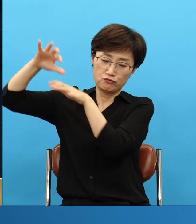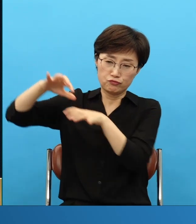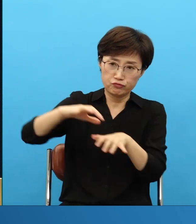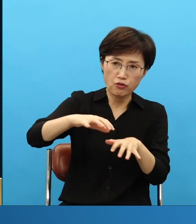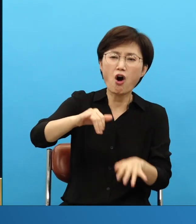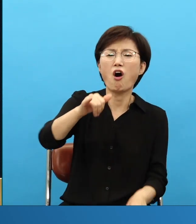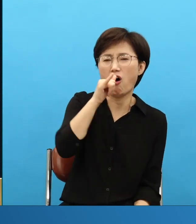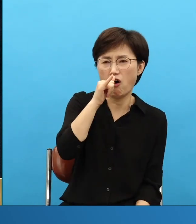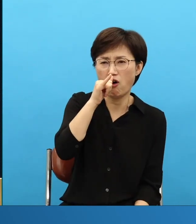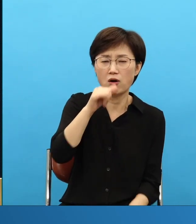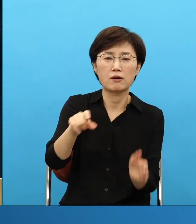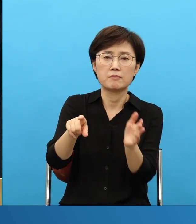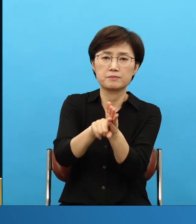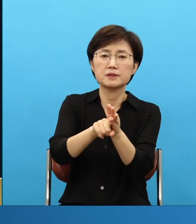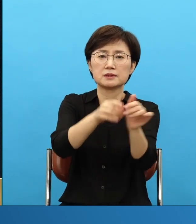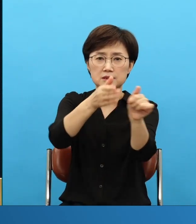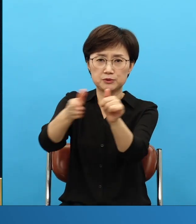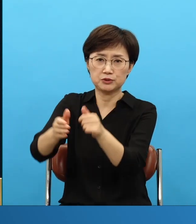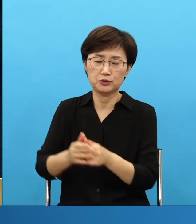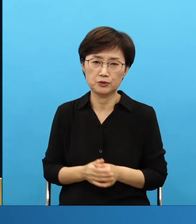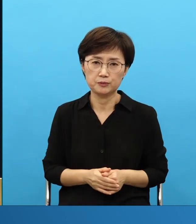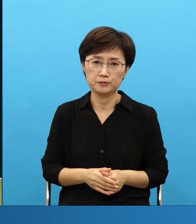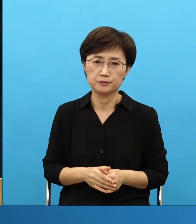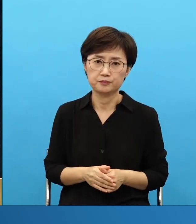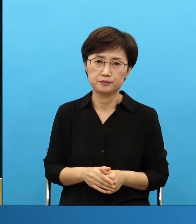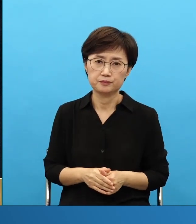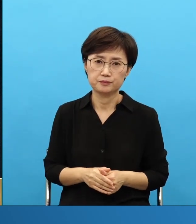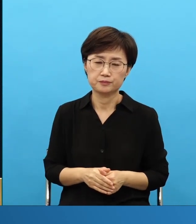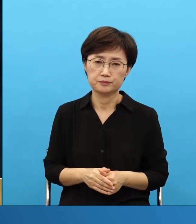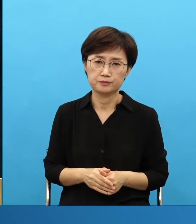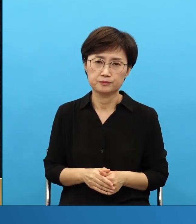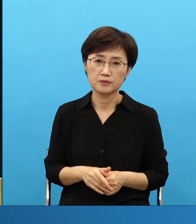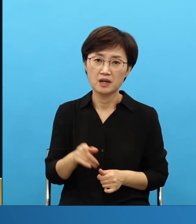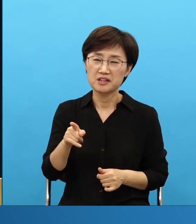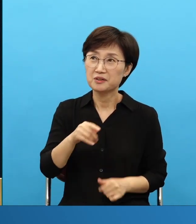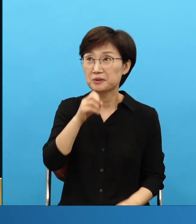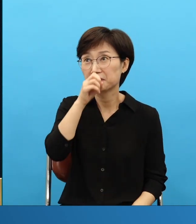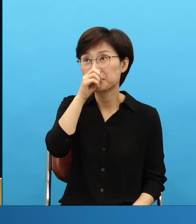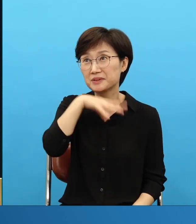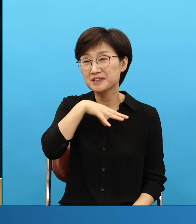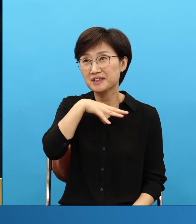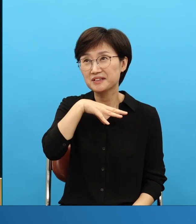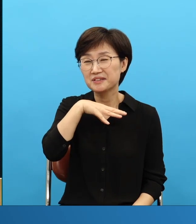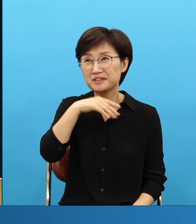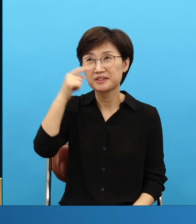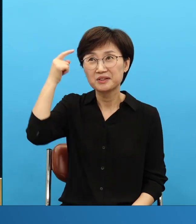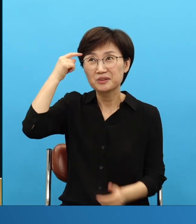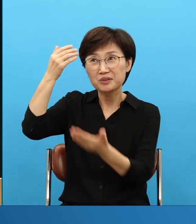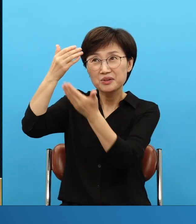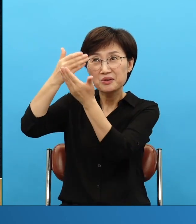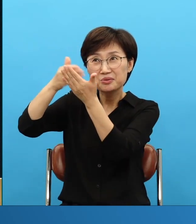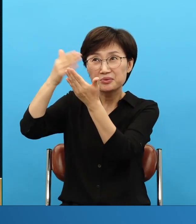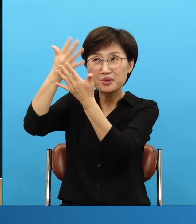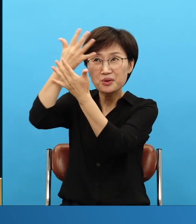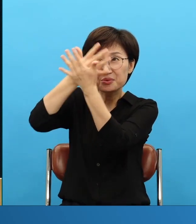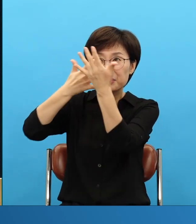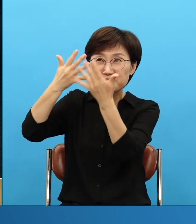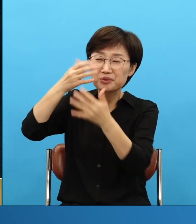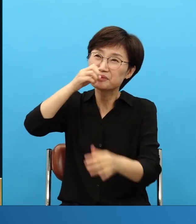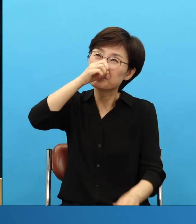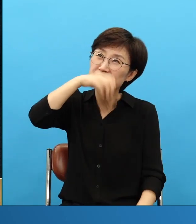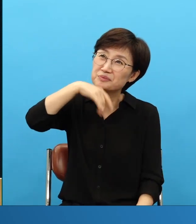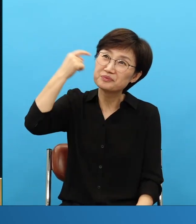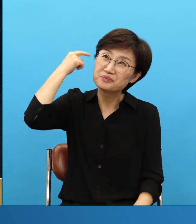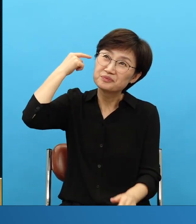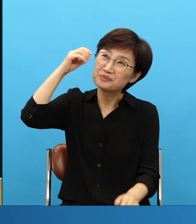armies of angels are mobilized to your side. 이게 허황되게 들리니까 응답을 못 받는 거예요. Because you think that this is